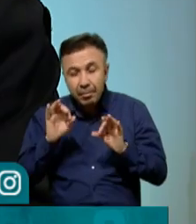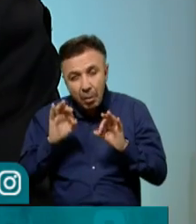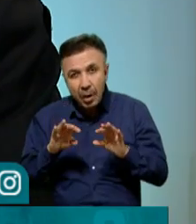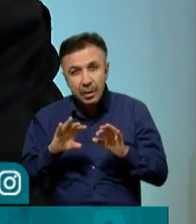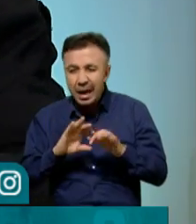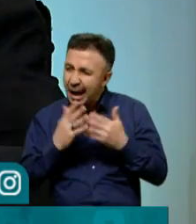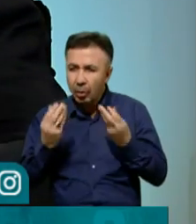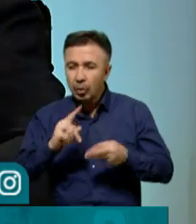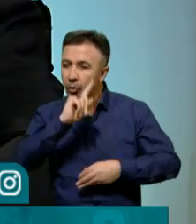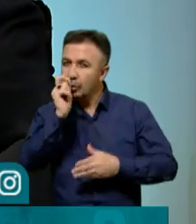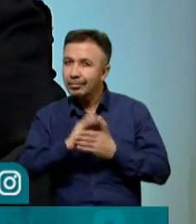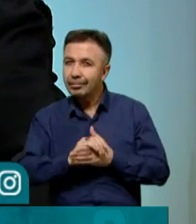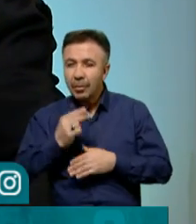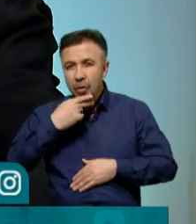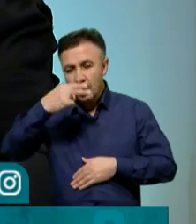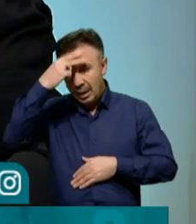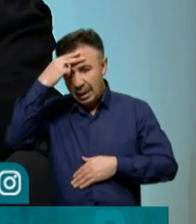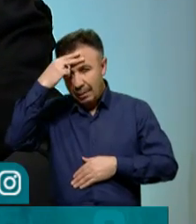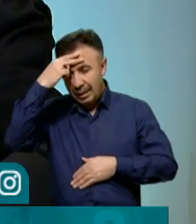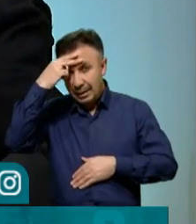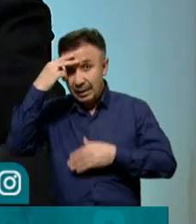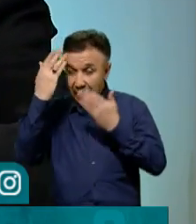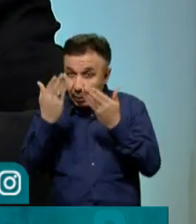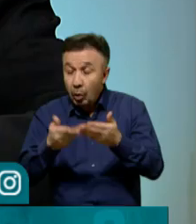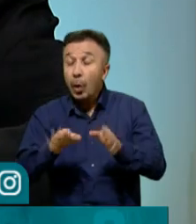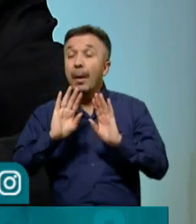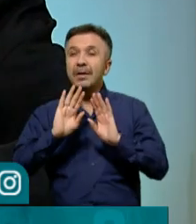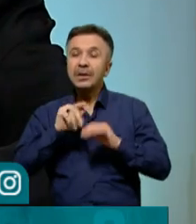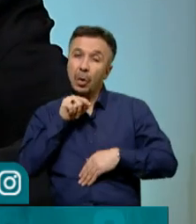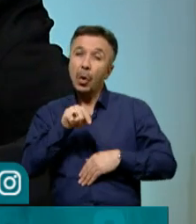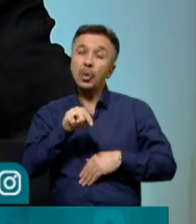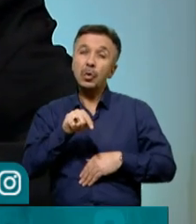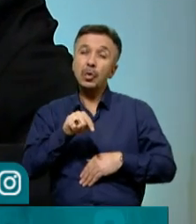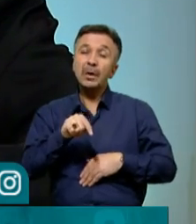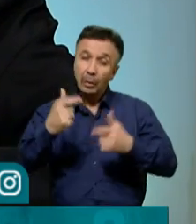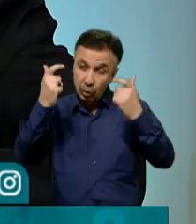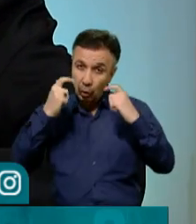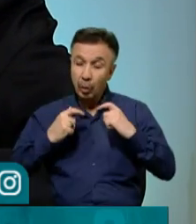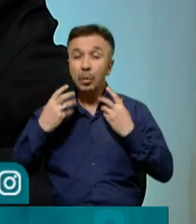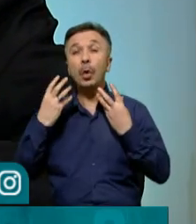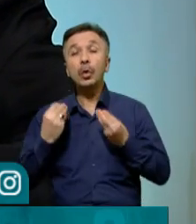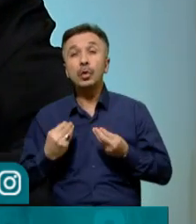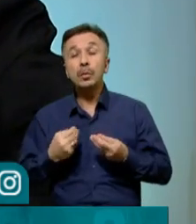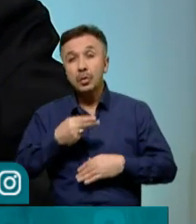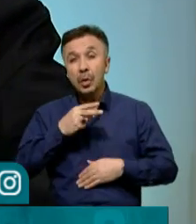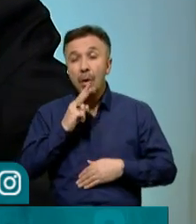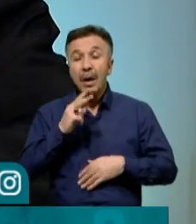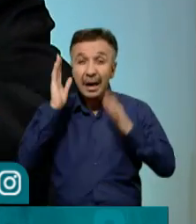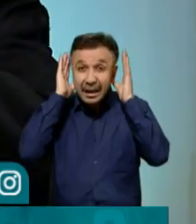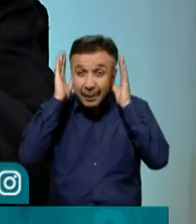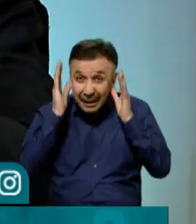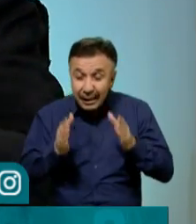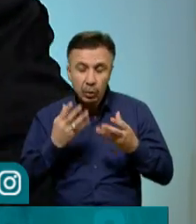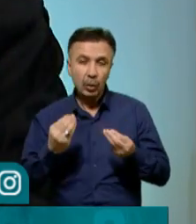olur? Cumamız sahih olmamış ise o gün üzerimize düşen öğle namazını da ne yapmış oluruz? Kılmış oluruz diyor.